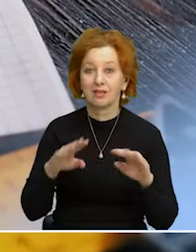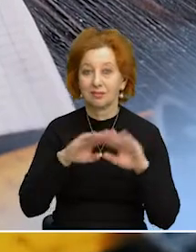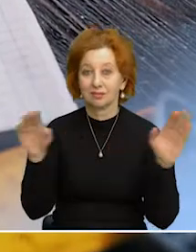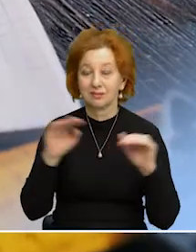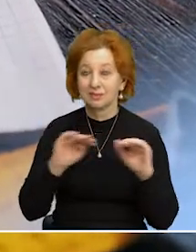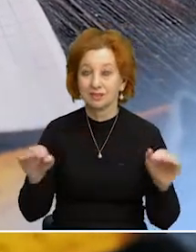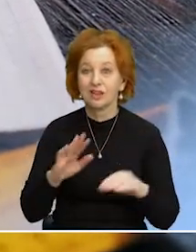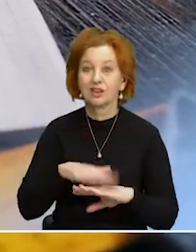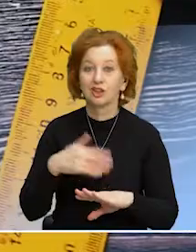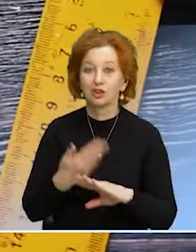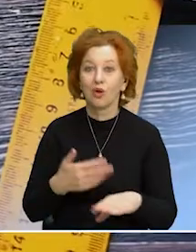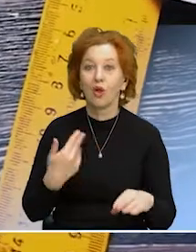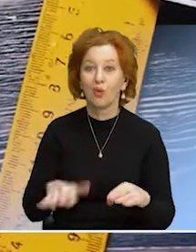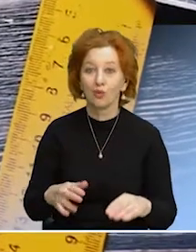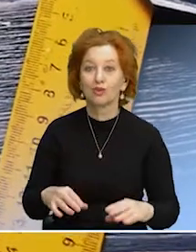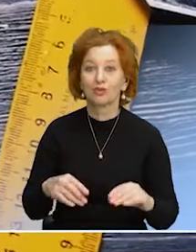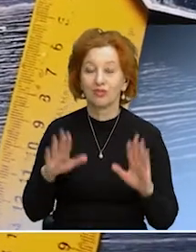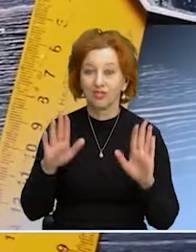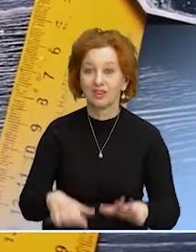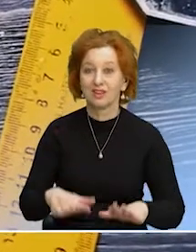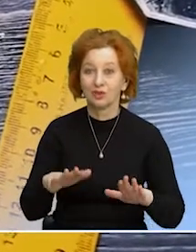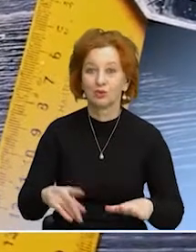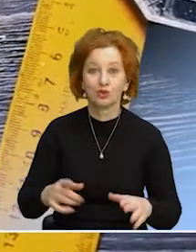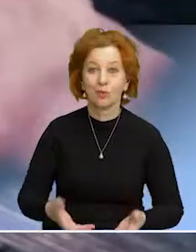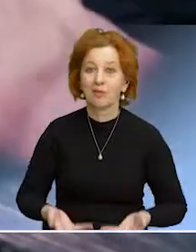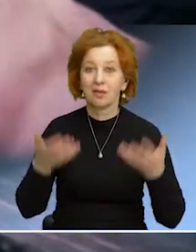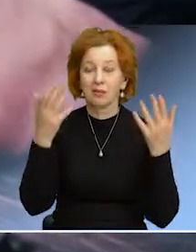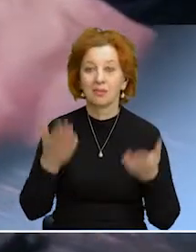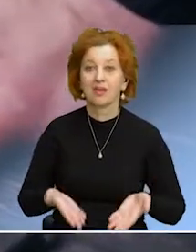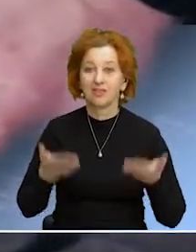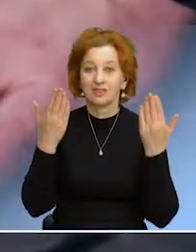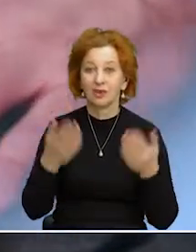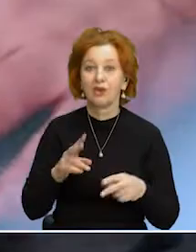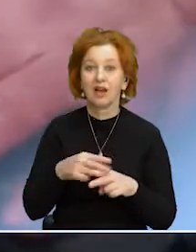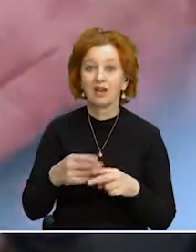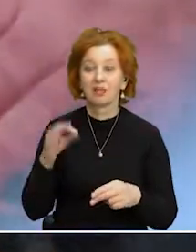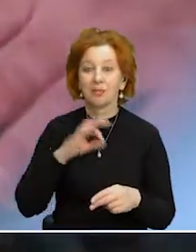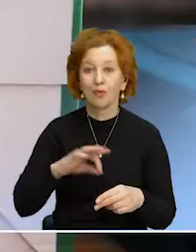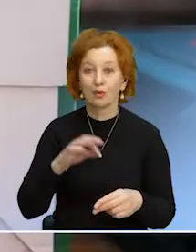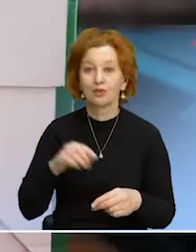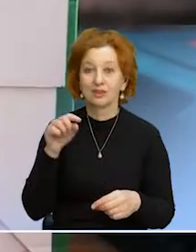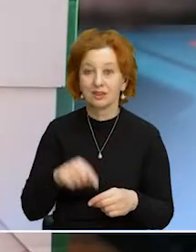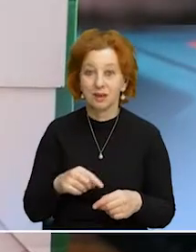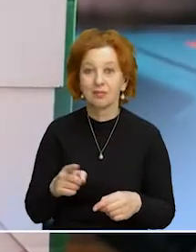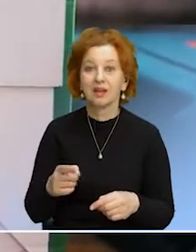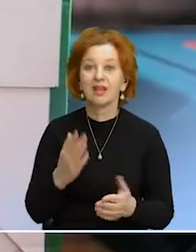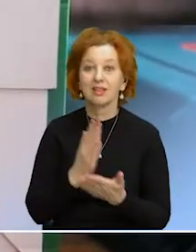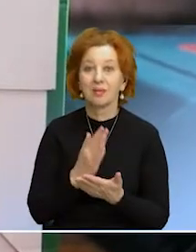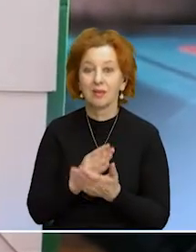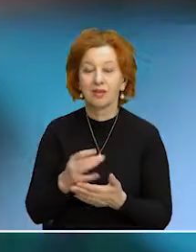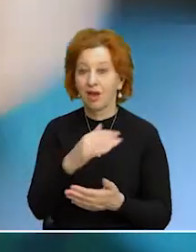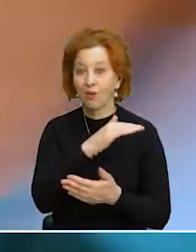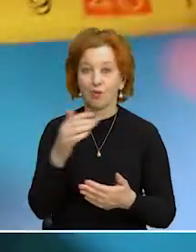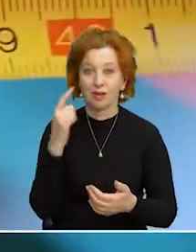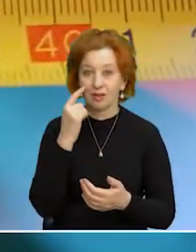стеллажа. Помните, что тяжелые вещи лучше хранить внизу, чтобы не поднимать их высоко. То, чем пользуетесь чаще всего,